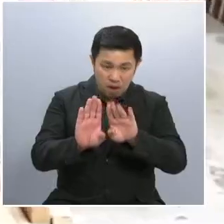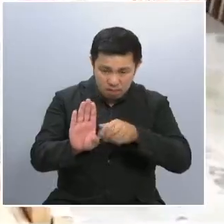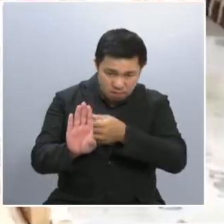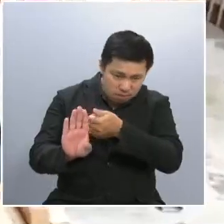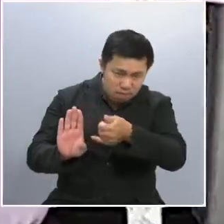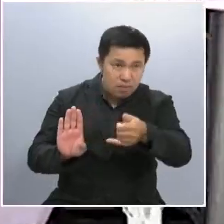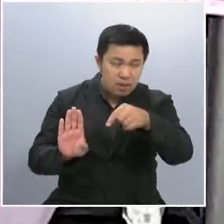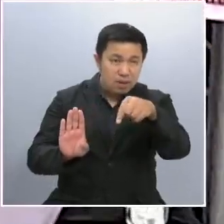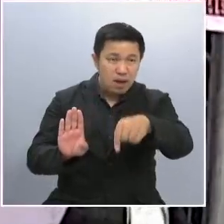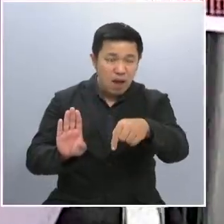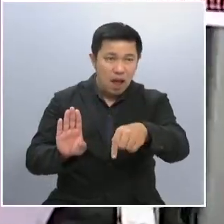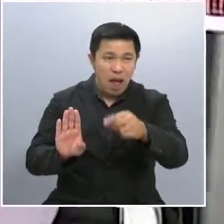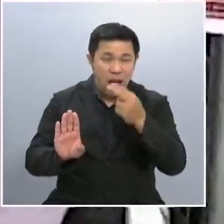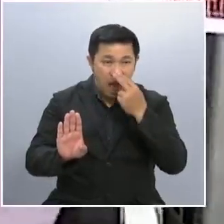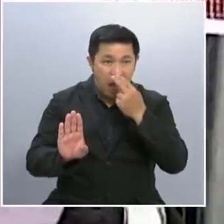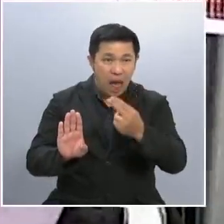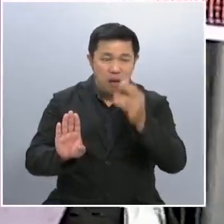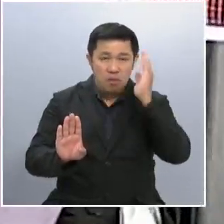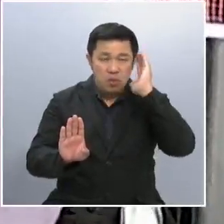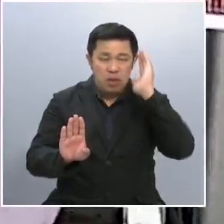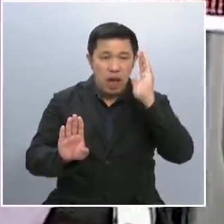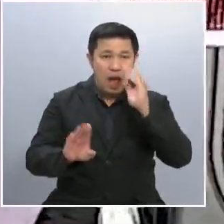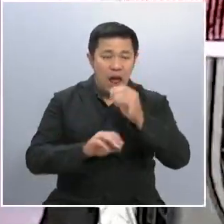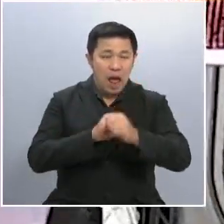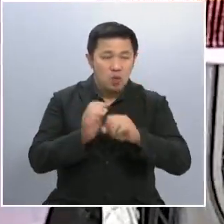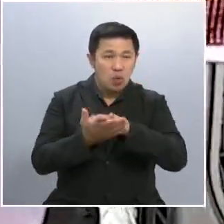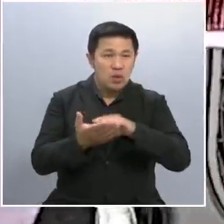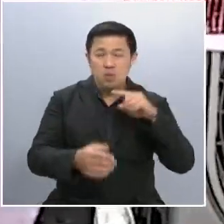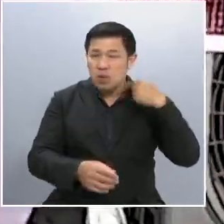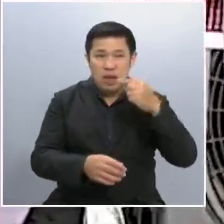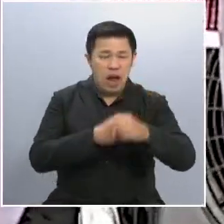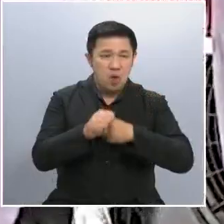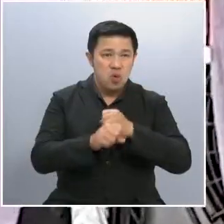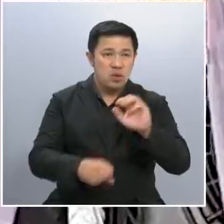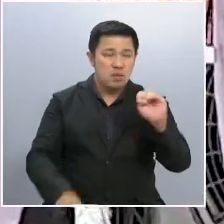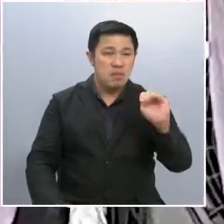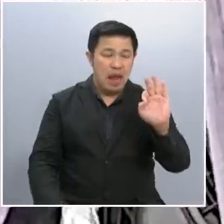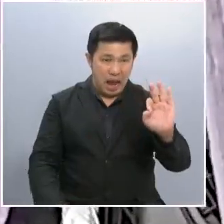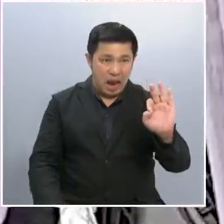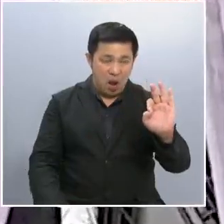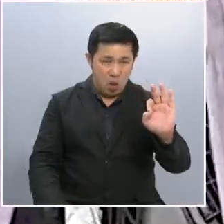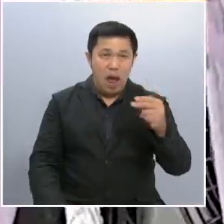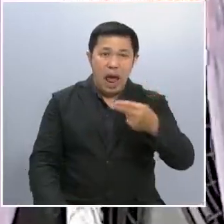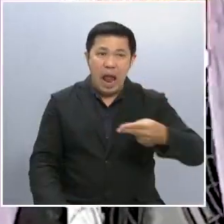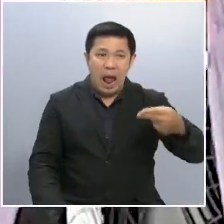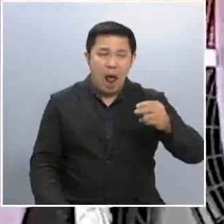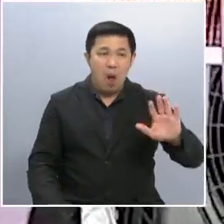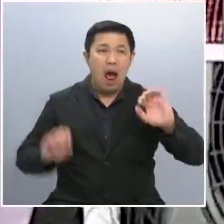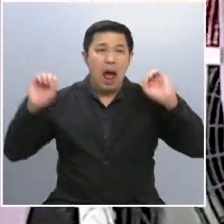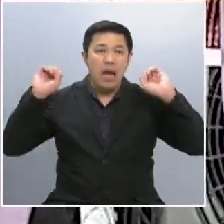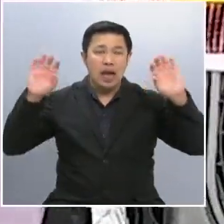ล่างก็พบศพของคุณกนกวรรณอายุ49ปีเป็นหลานของคนก่อเหตุเป็นอาจารย์มหาวิ